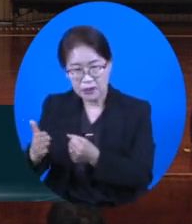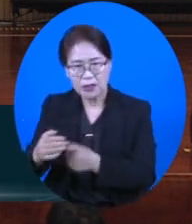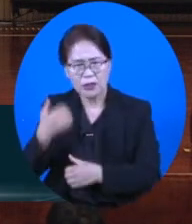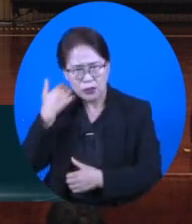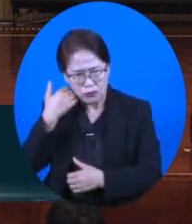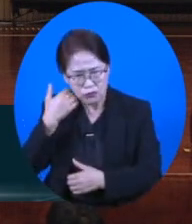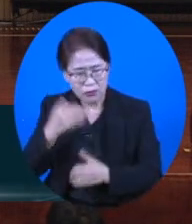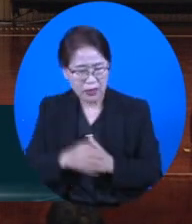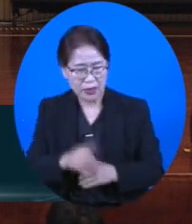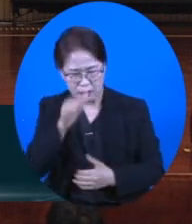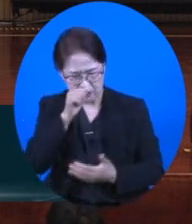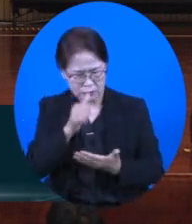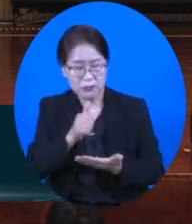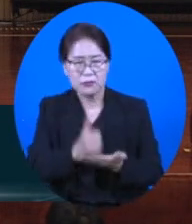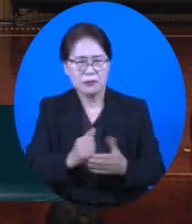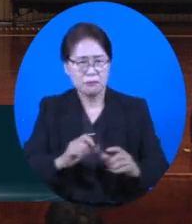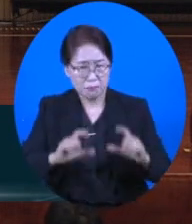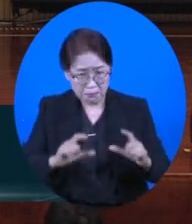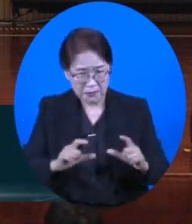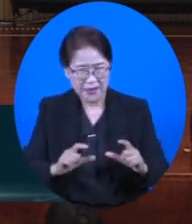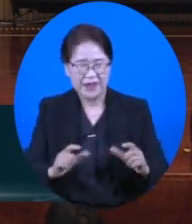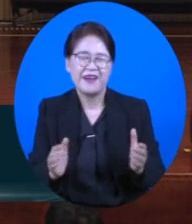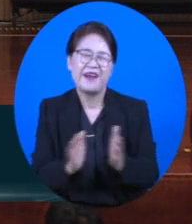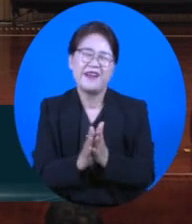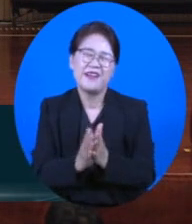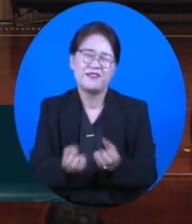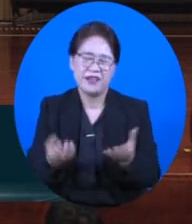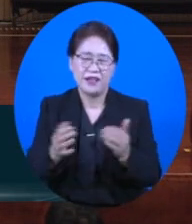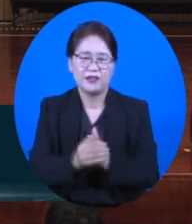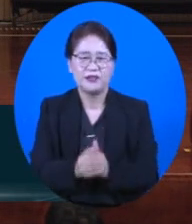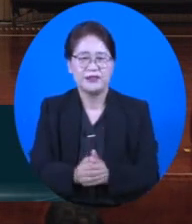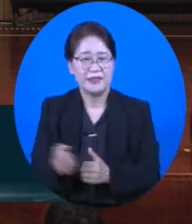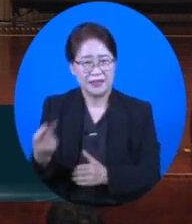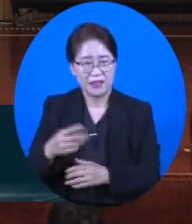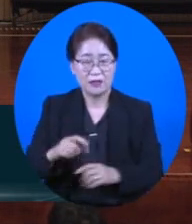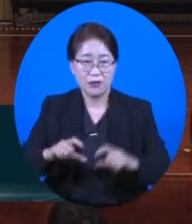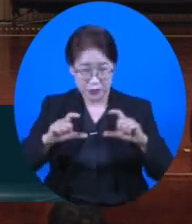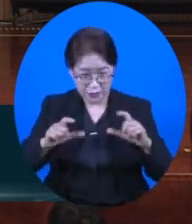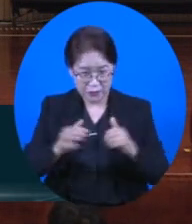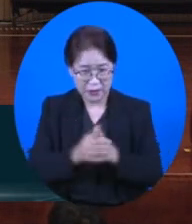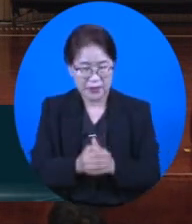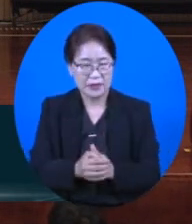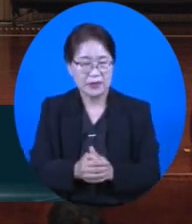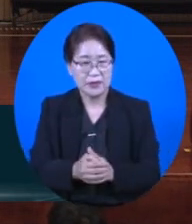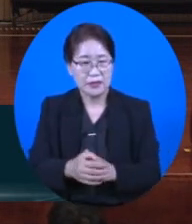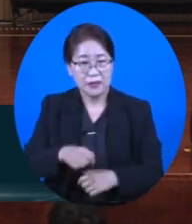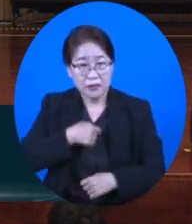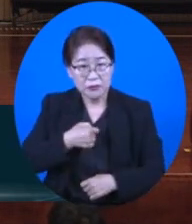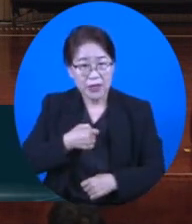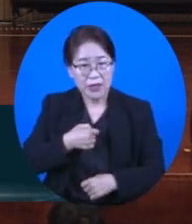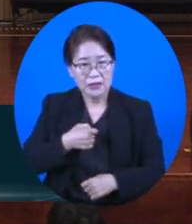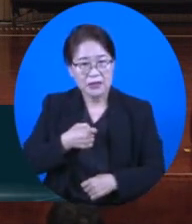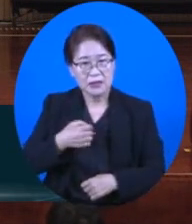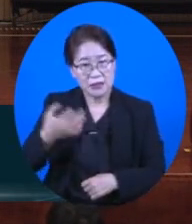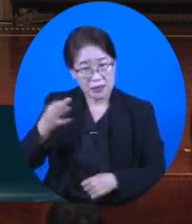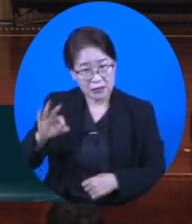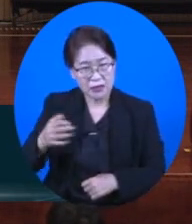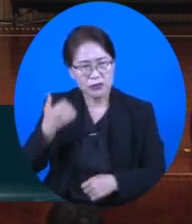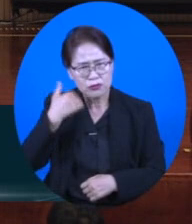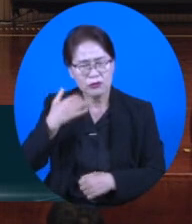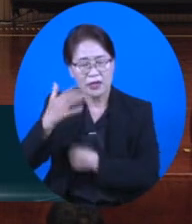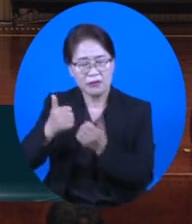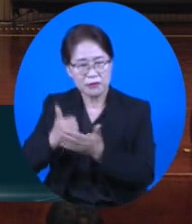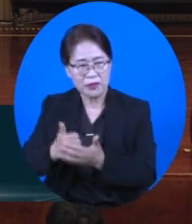누가 정죄하리요. 할렐루야. 다시 한번 선포합시다. 시작. 의롭다 하신 이는 하나님이시니